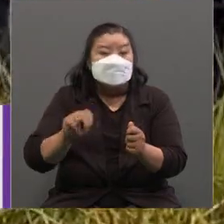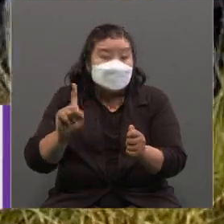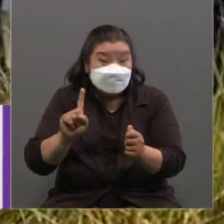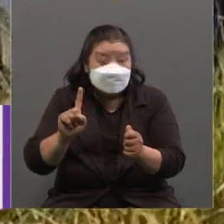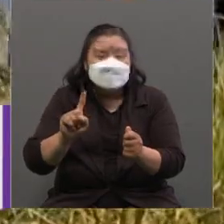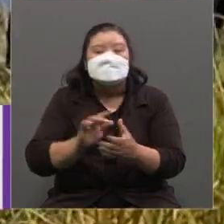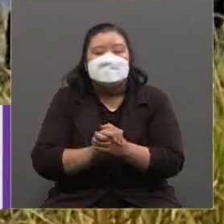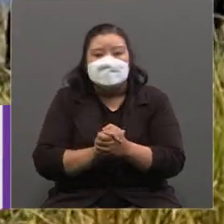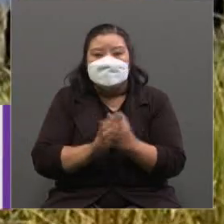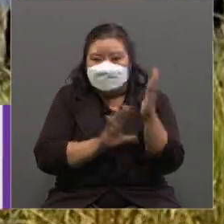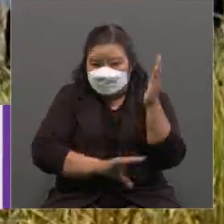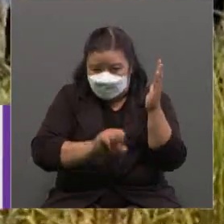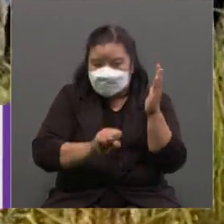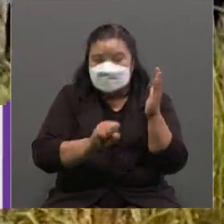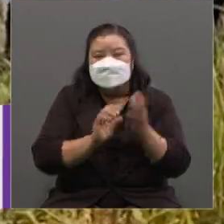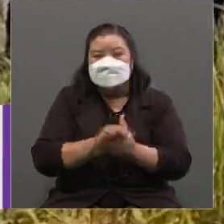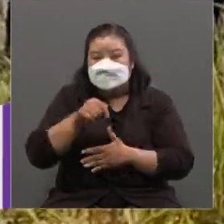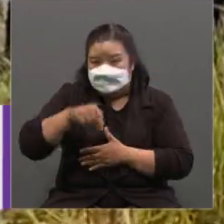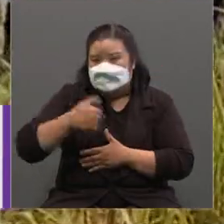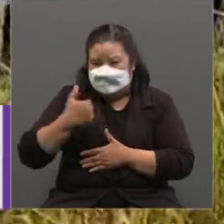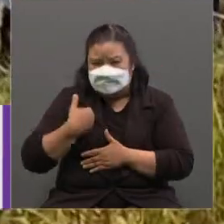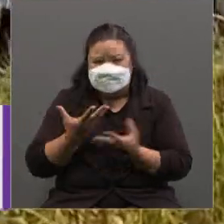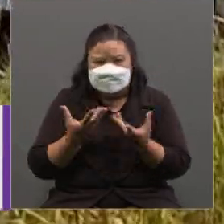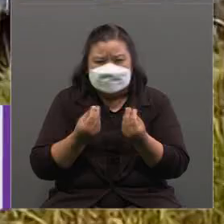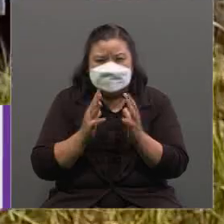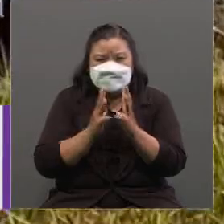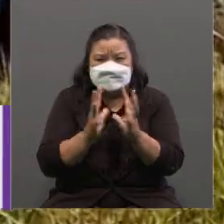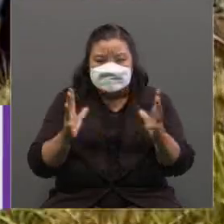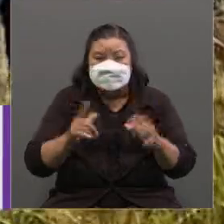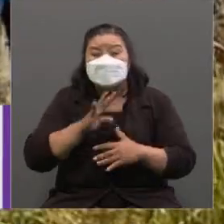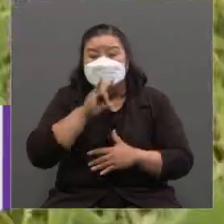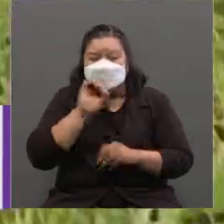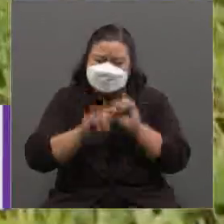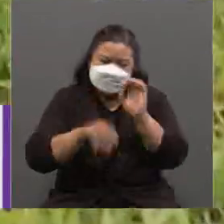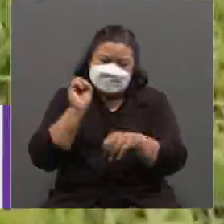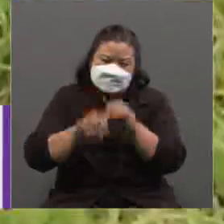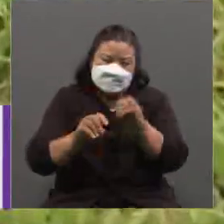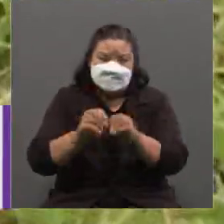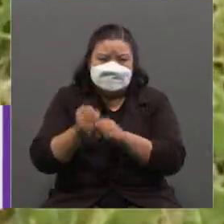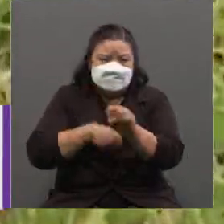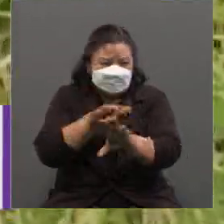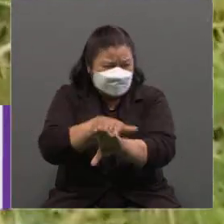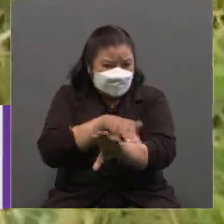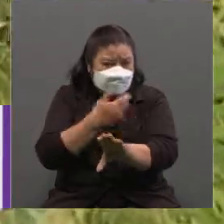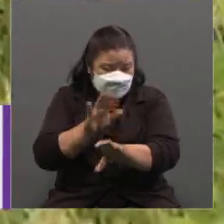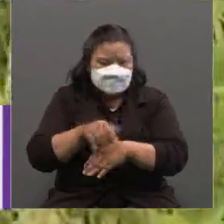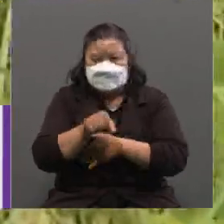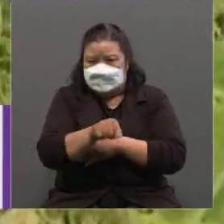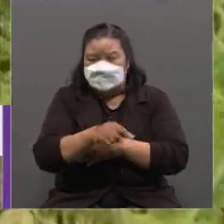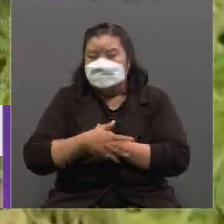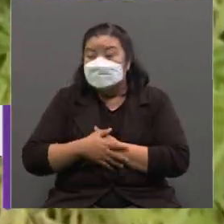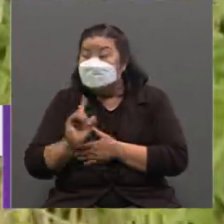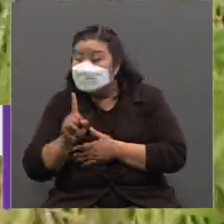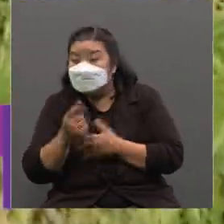ท่าช้างอำเภอบางกล่ำจังหวัดสงขลาจริงๆตรงนี้มันเป็นที่รกร้างมากจะมีขยะถูกเอามาทิ้งไว้เป็นจำนวนมากเลยก็เลยทำให้ชาวบ้านที่